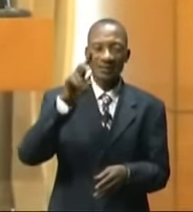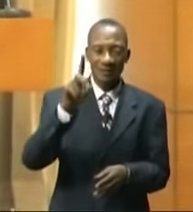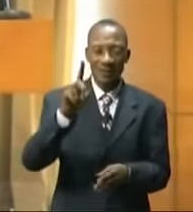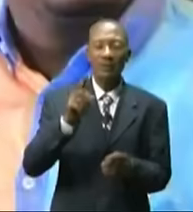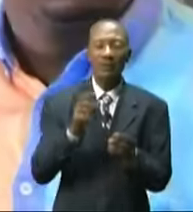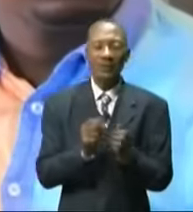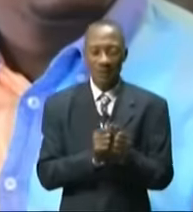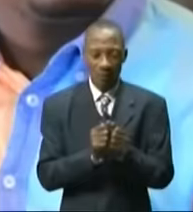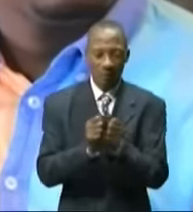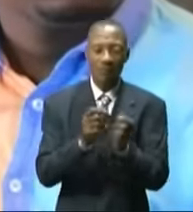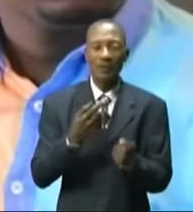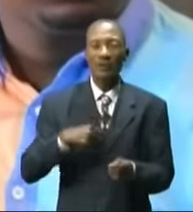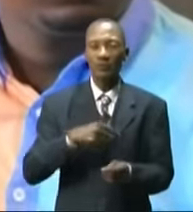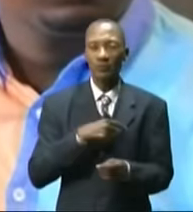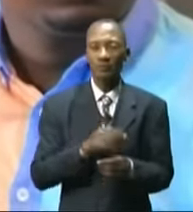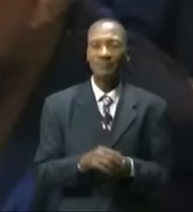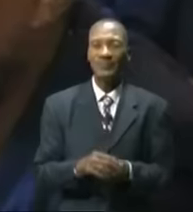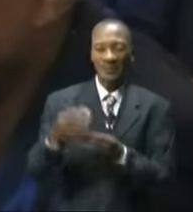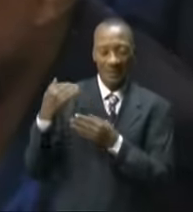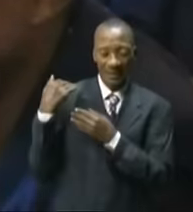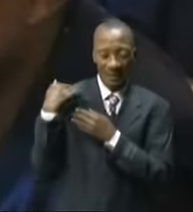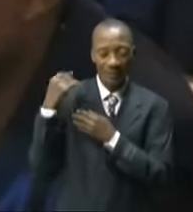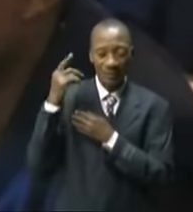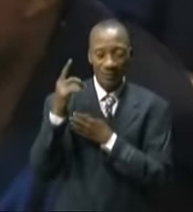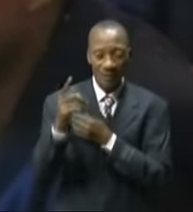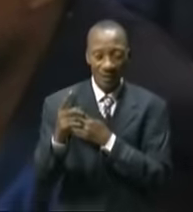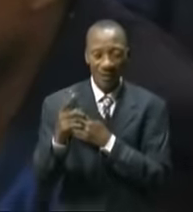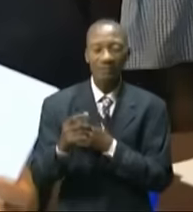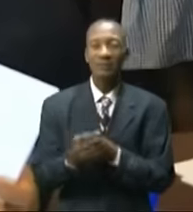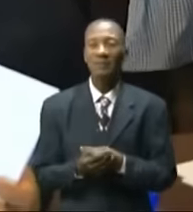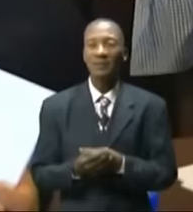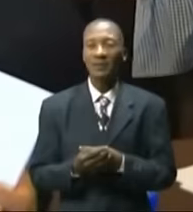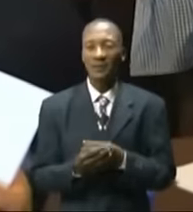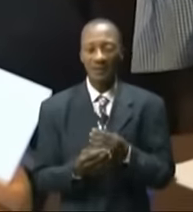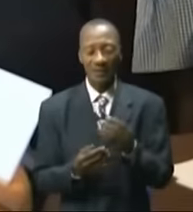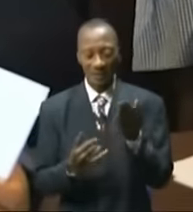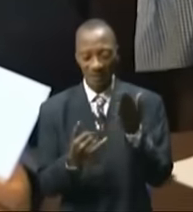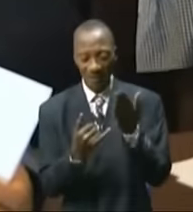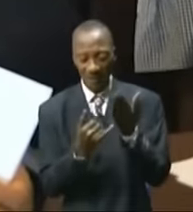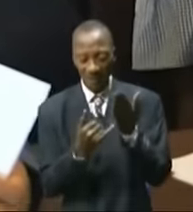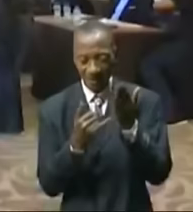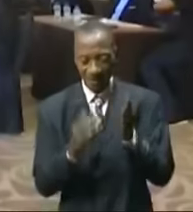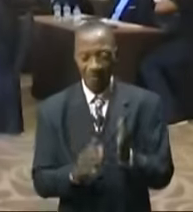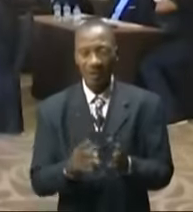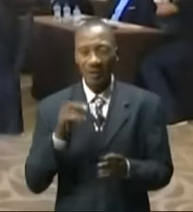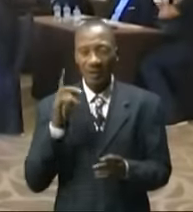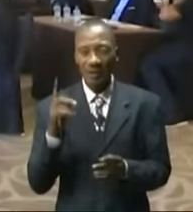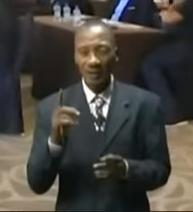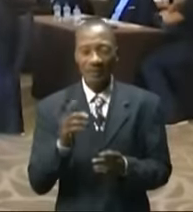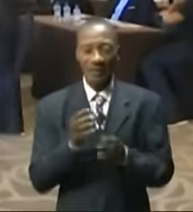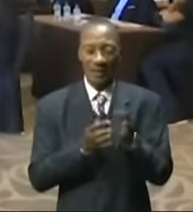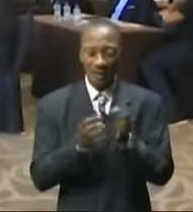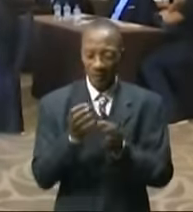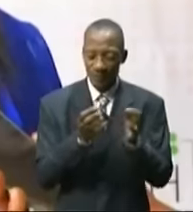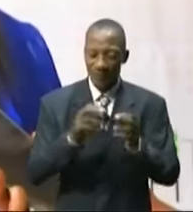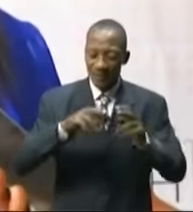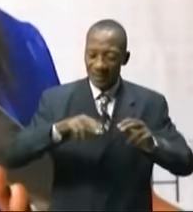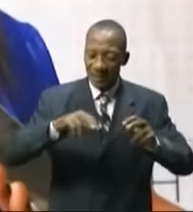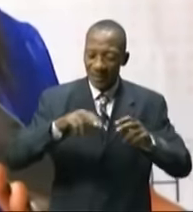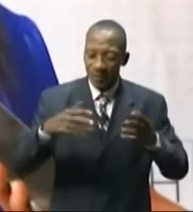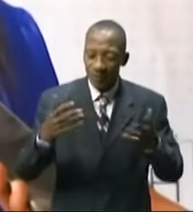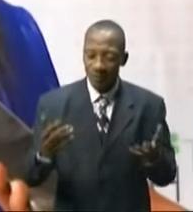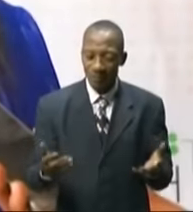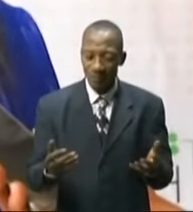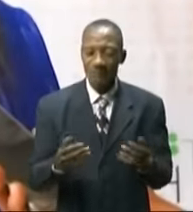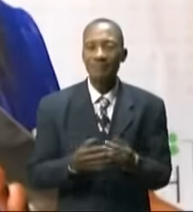présidente du conseil d'administration des POSAF, l'ONG qui est allée collecter des données sur le terrain, explique comment les enquêtes se sont déroulées. Ce